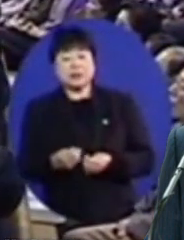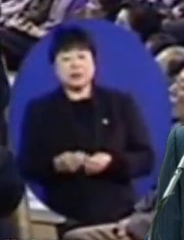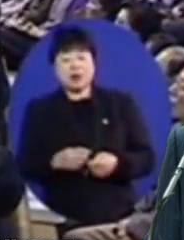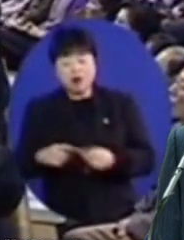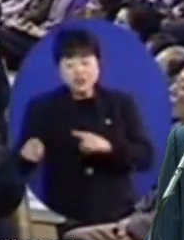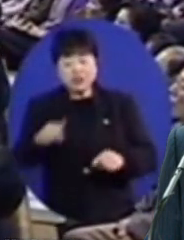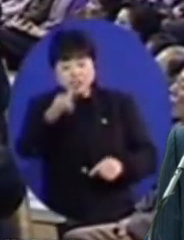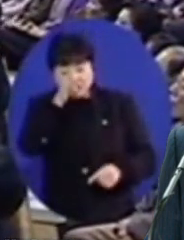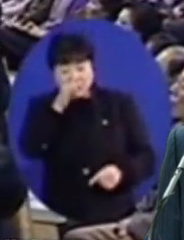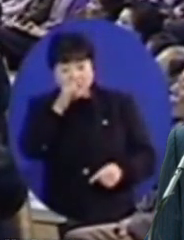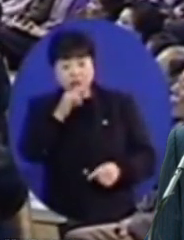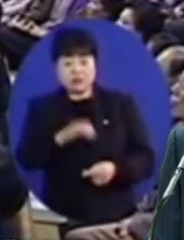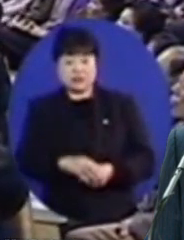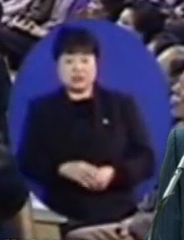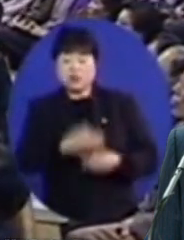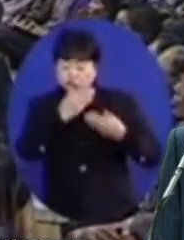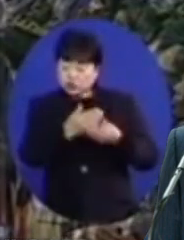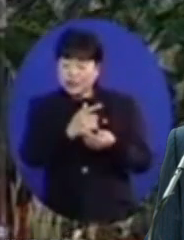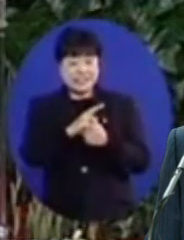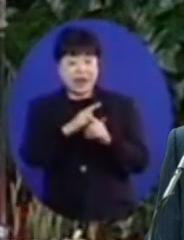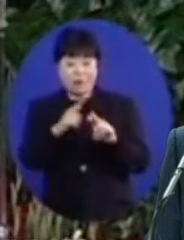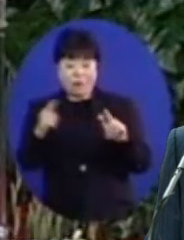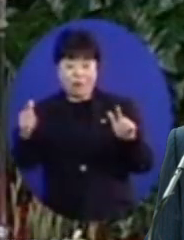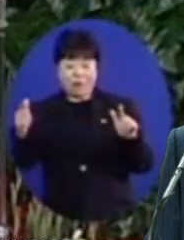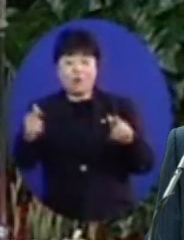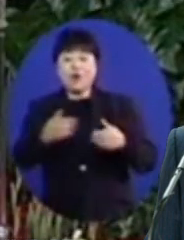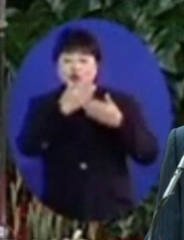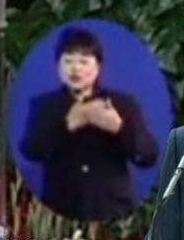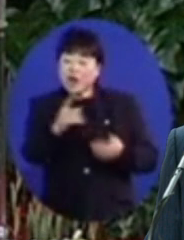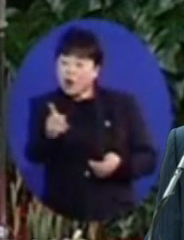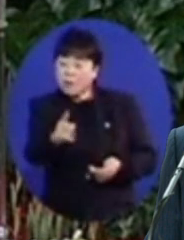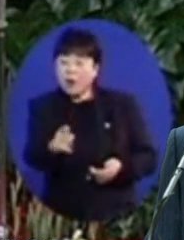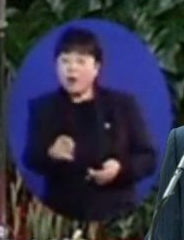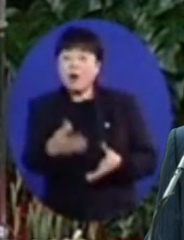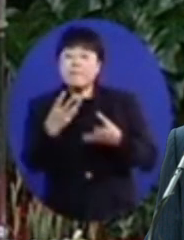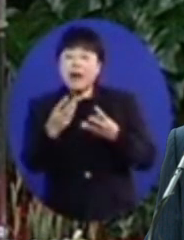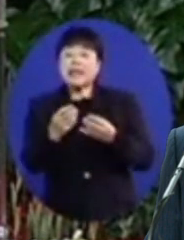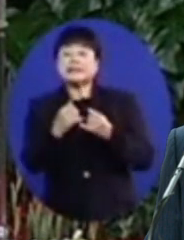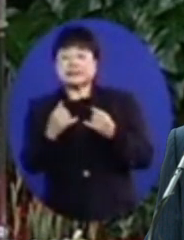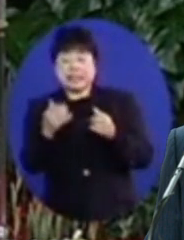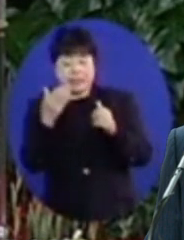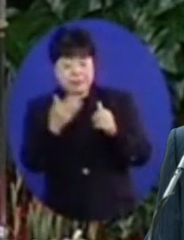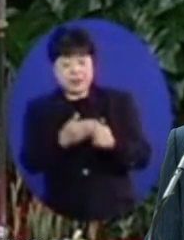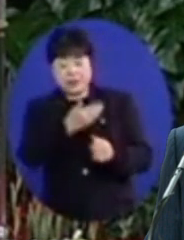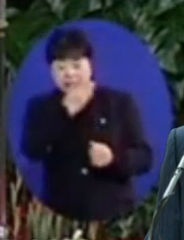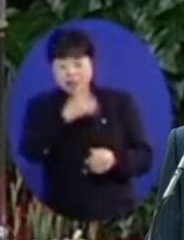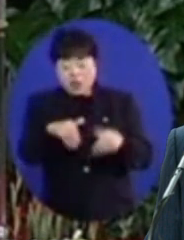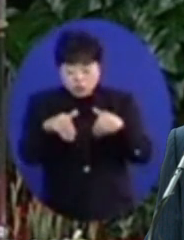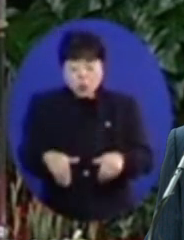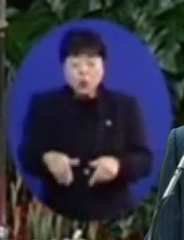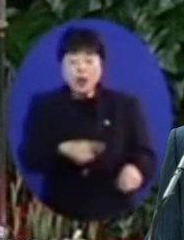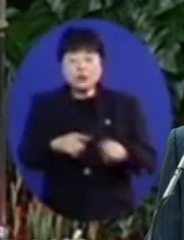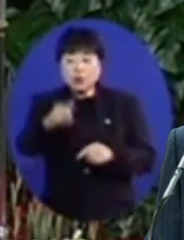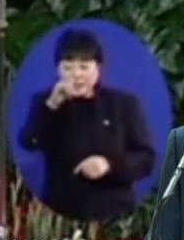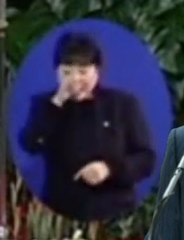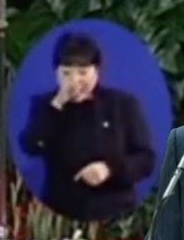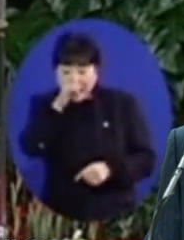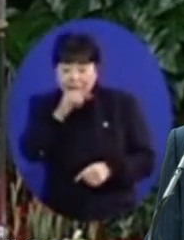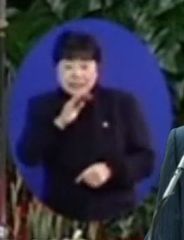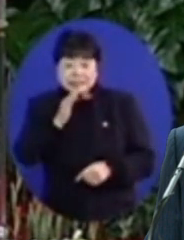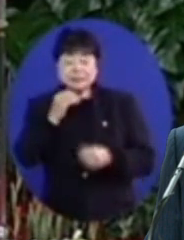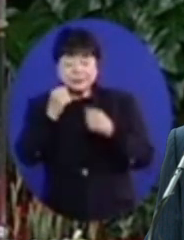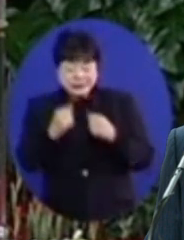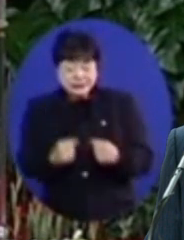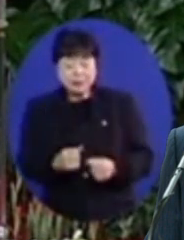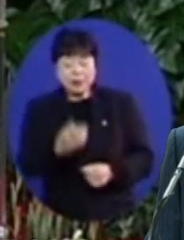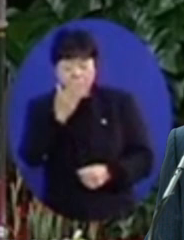거느리고 살았느냐 하는 것은 중요한 것이 아니다 중요한 우리가 얼마나 많은 사람에게 종노릇을 했느냐이다 참다운